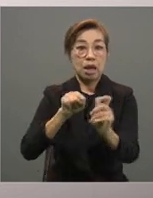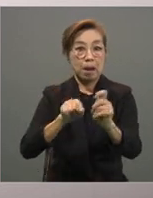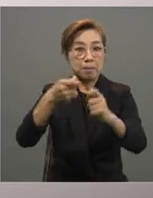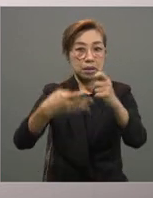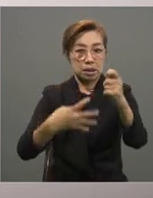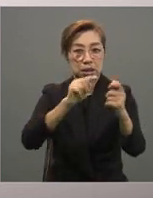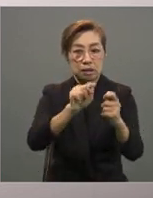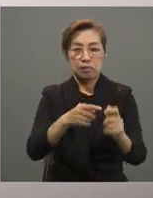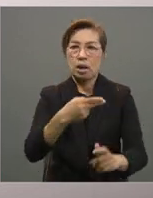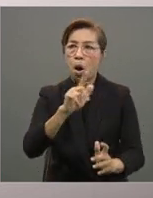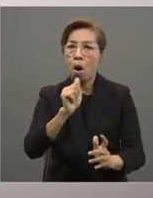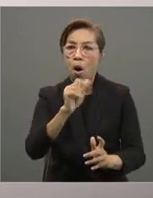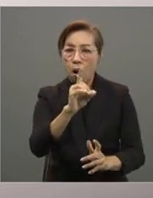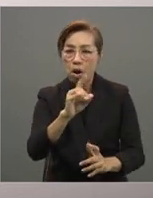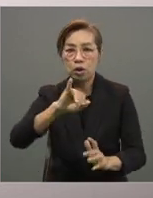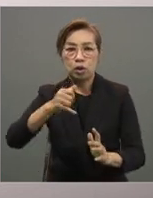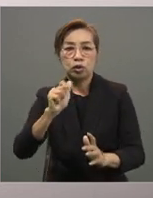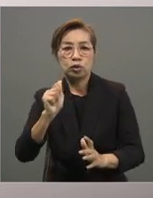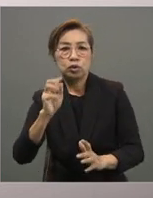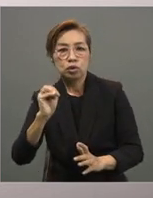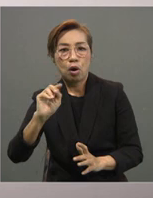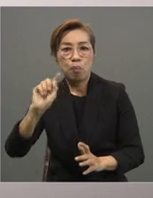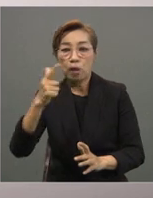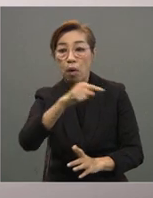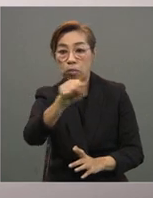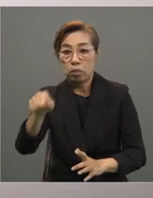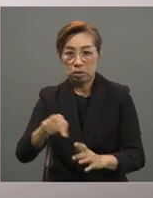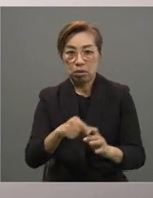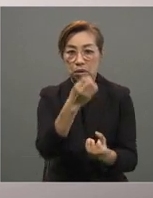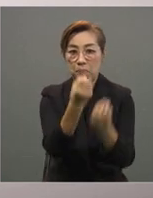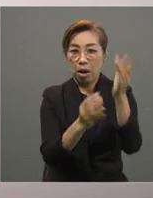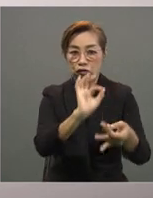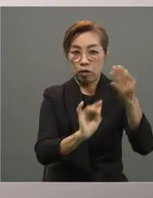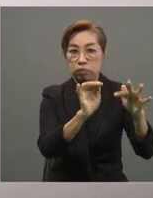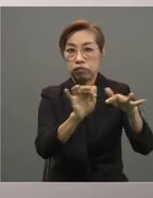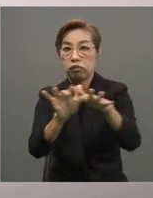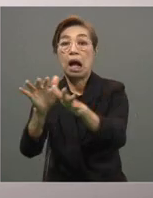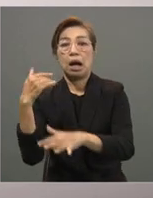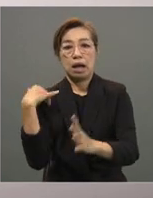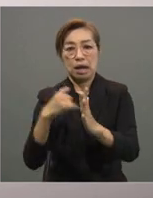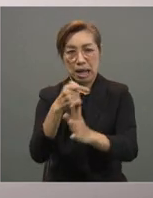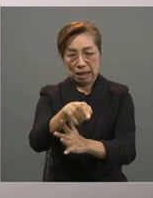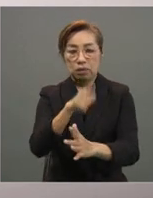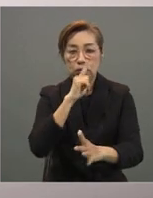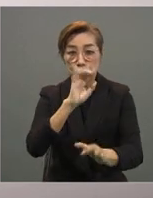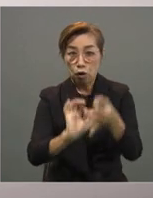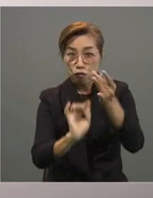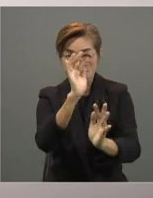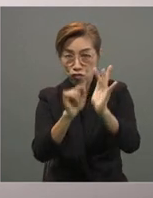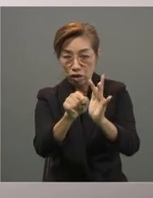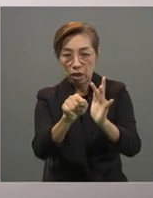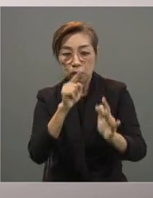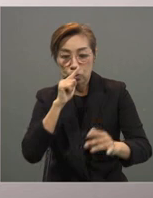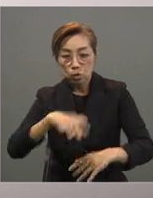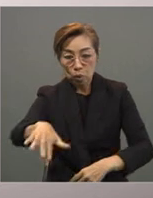ด้วยกันนะฮอดจอมทองอะไรต่างๆเนี่ยคือไฟมันลามไงใช่ค่ะคือพอมันพอมันไหม้แล้วเนี่ยถ้าเกิดว่าใน